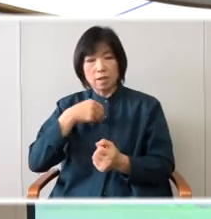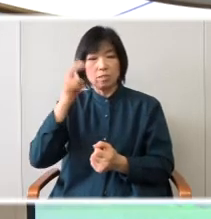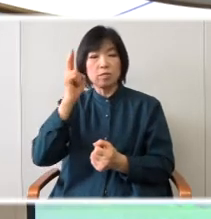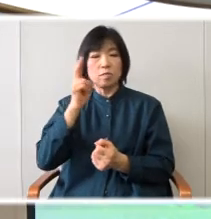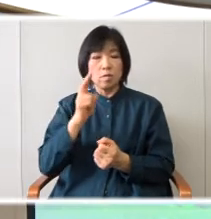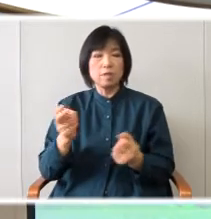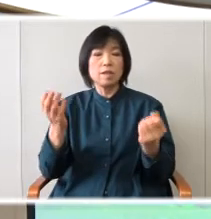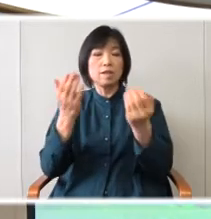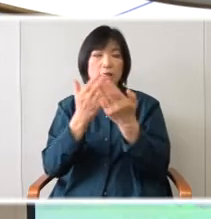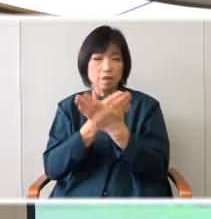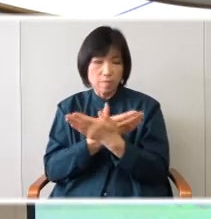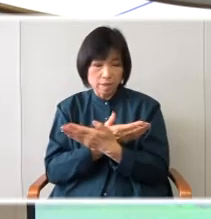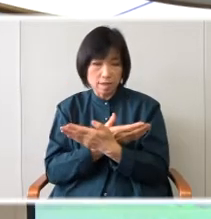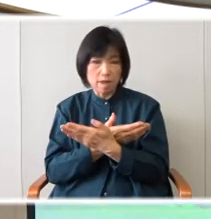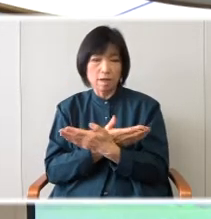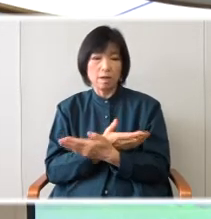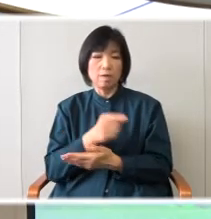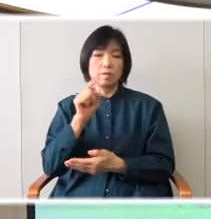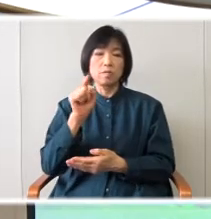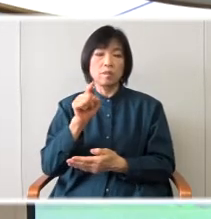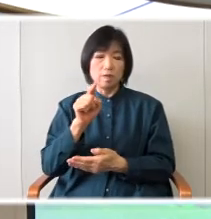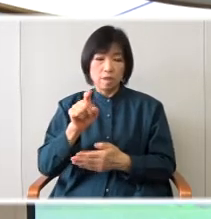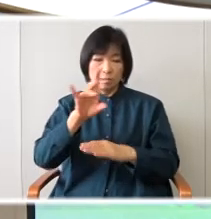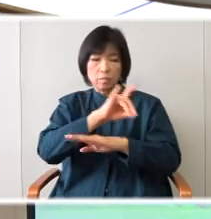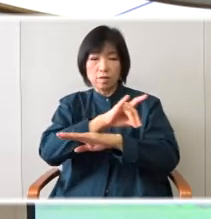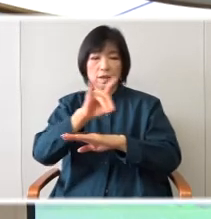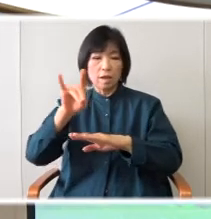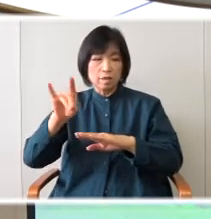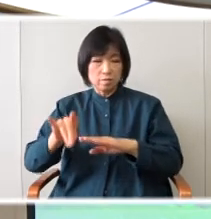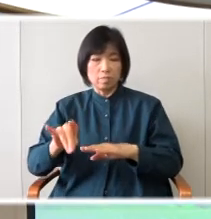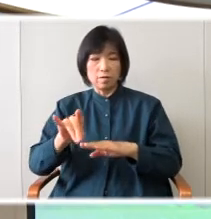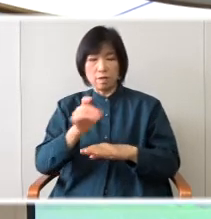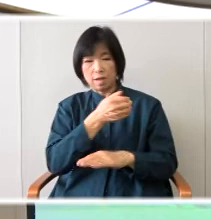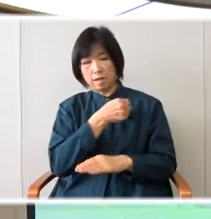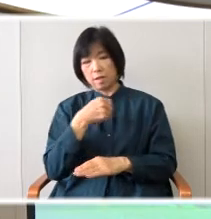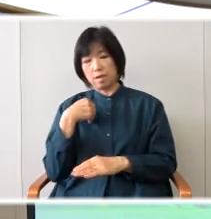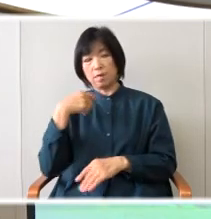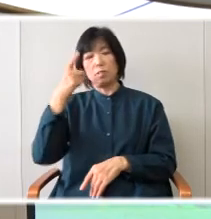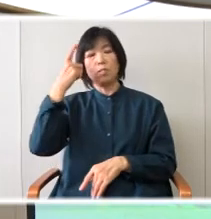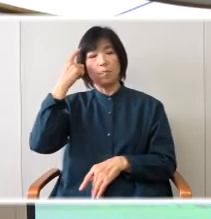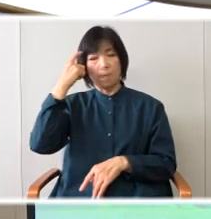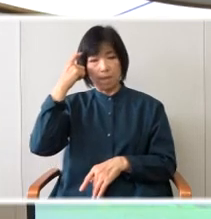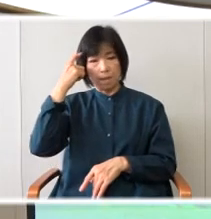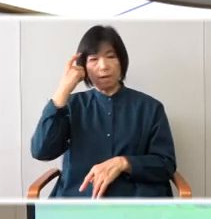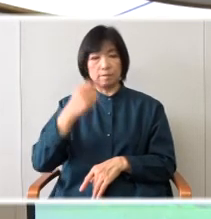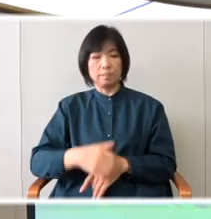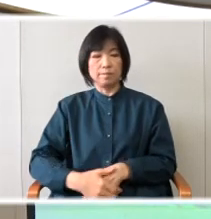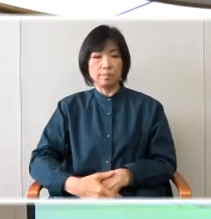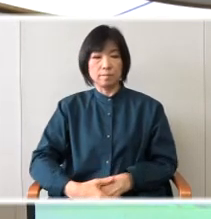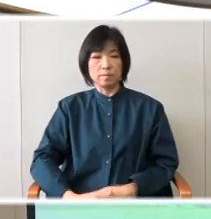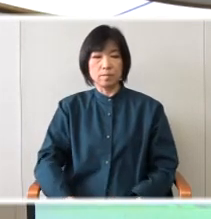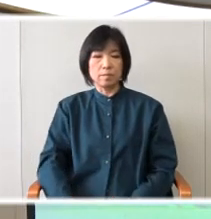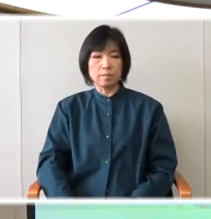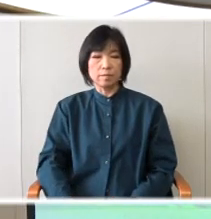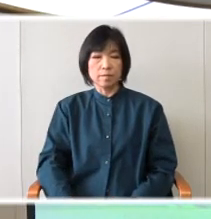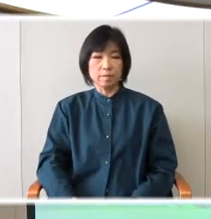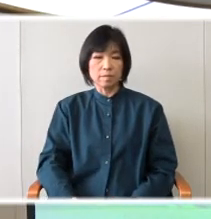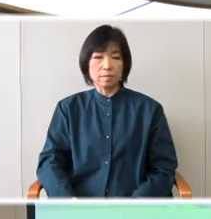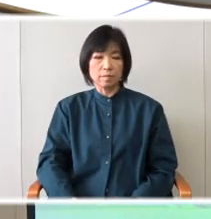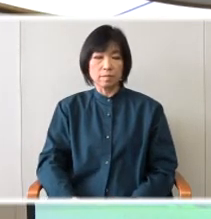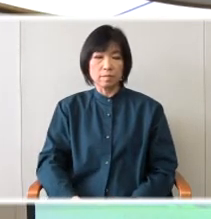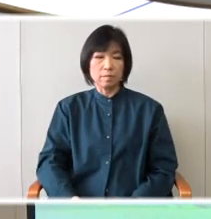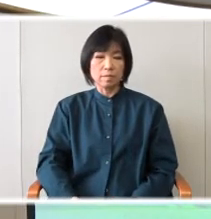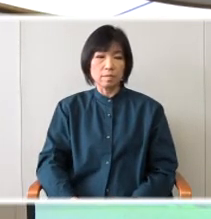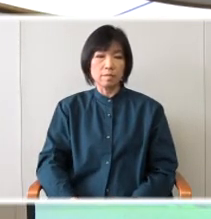携、協定の結果、まあ、こういった企画が成り立ったというふうに思っています。 はい、わかりました。ありがとうございます。